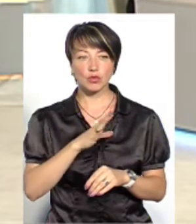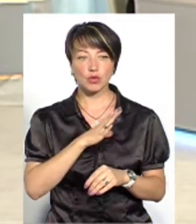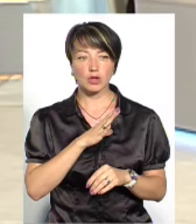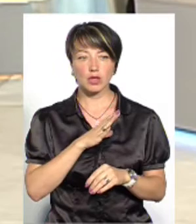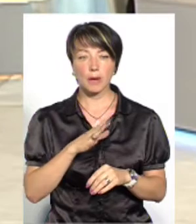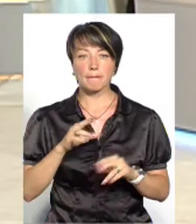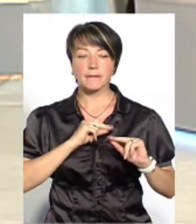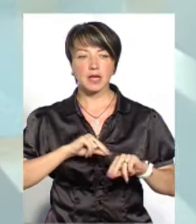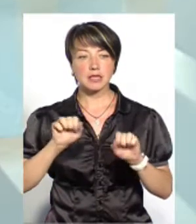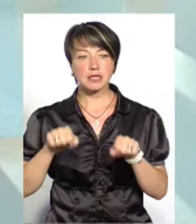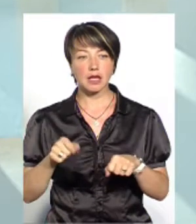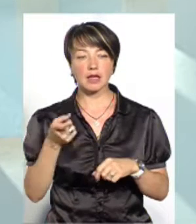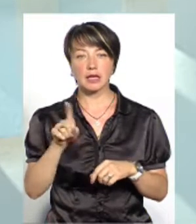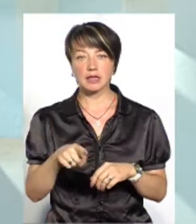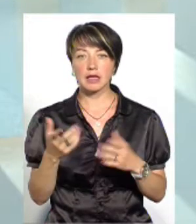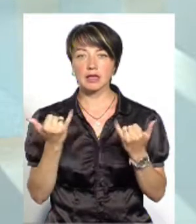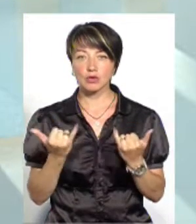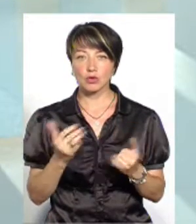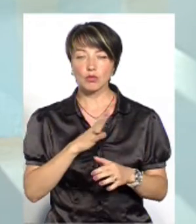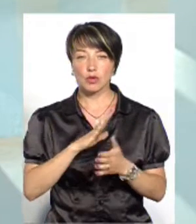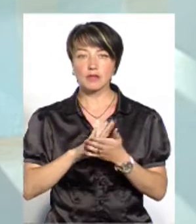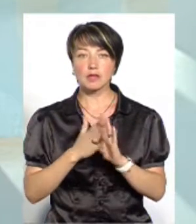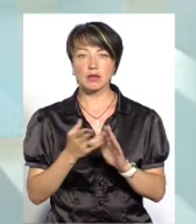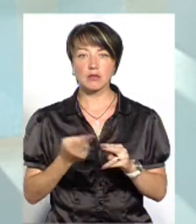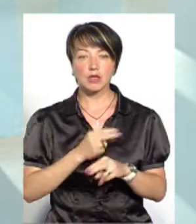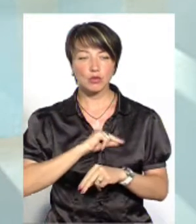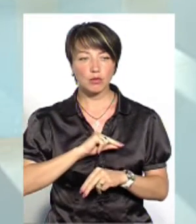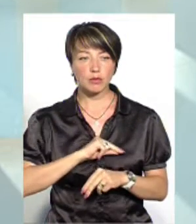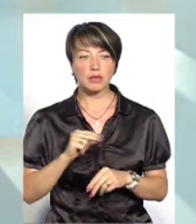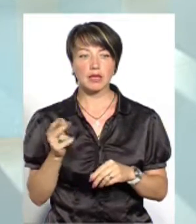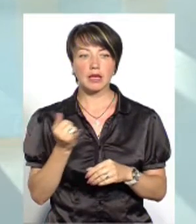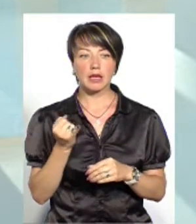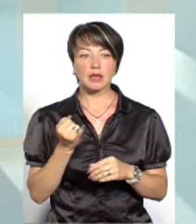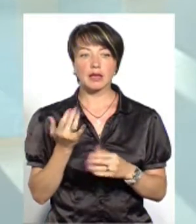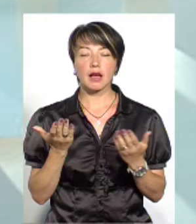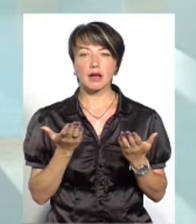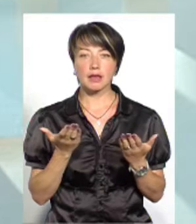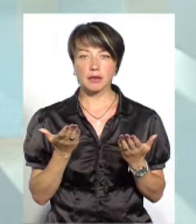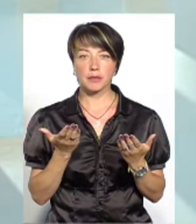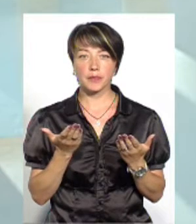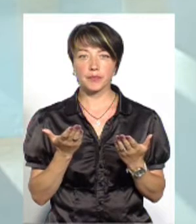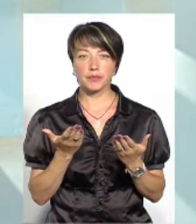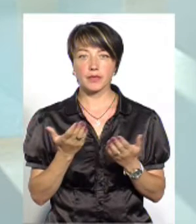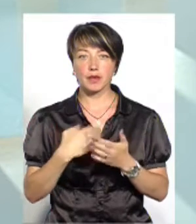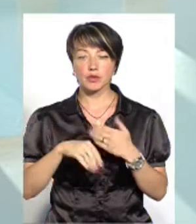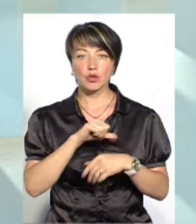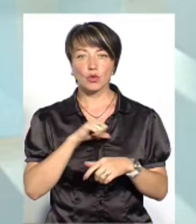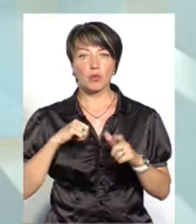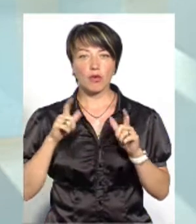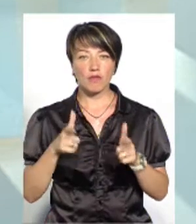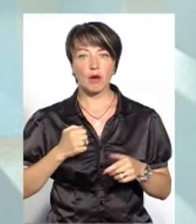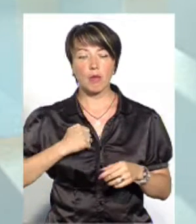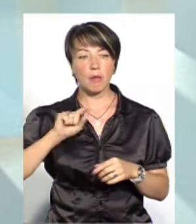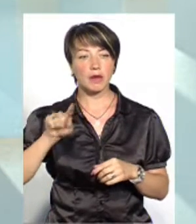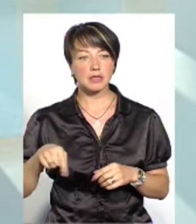були працездатні, а ті, які на сьогодні були в статусі безробітні, ті, які пішли добровільно по